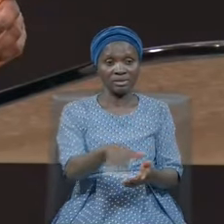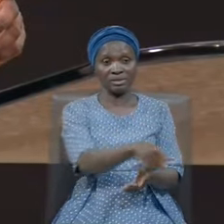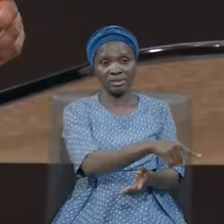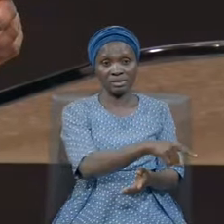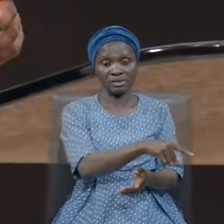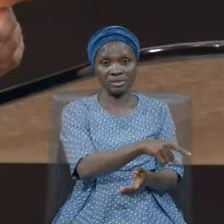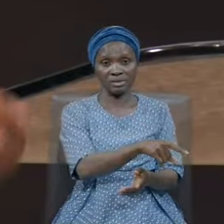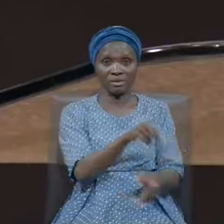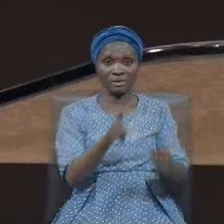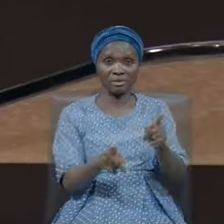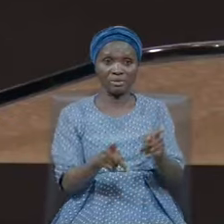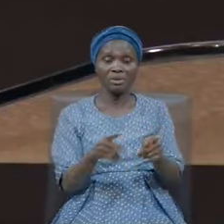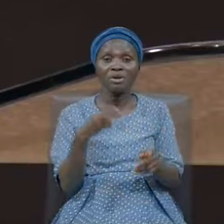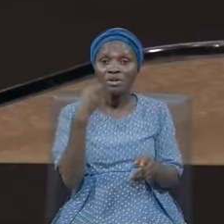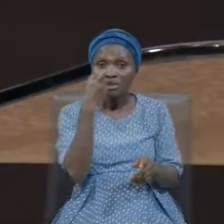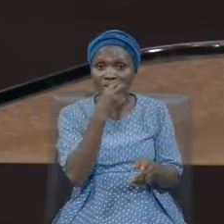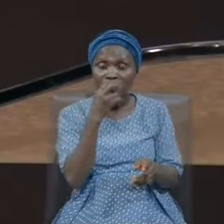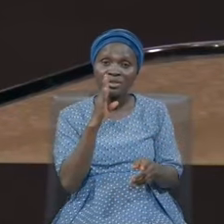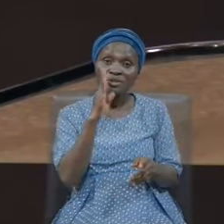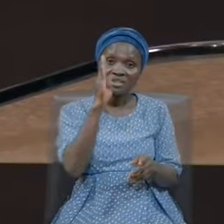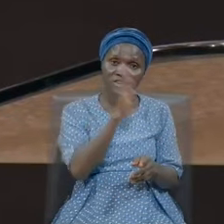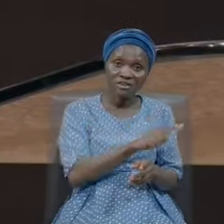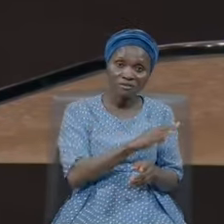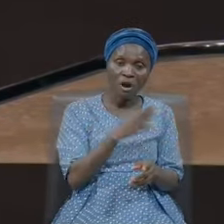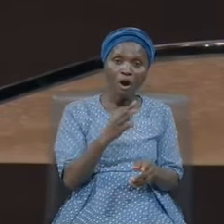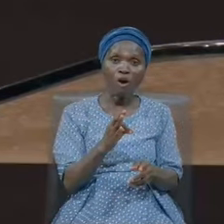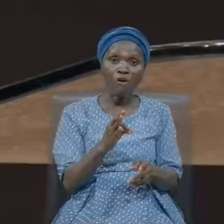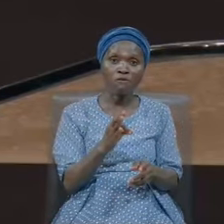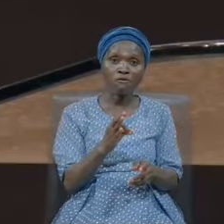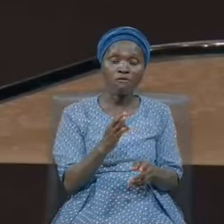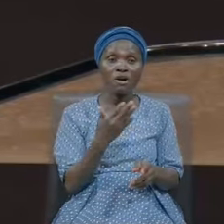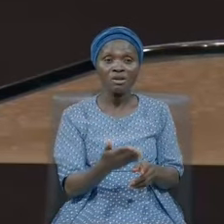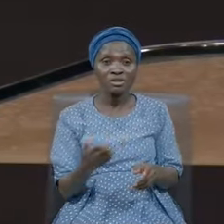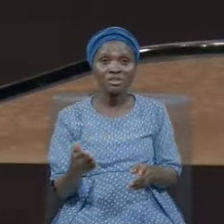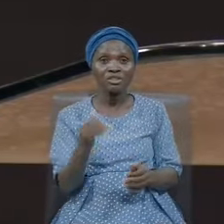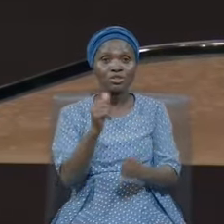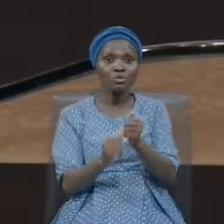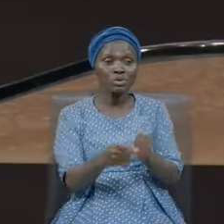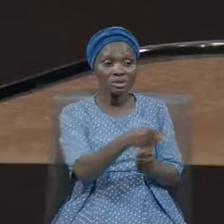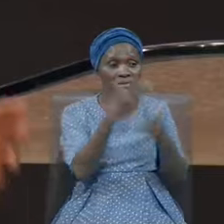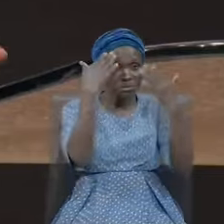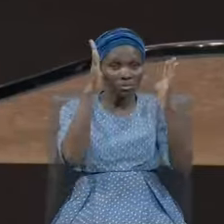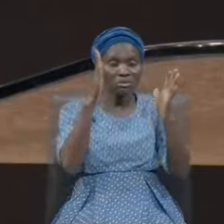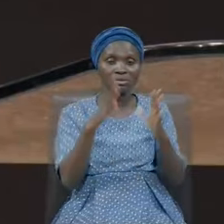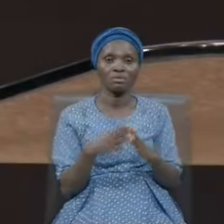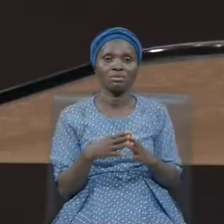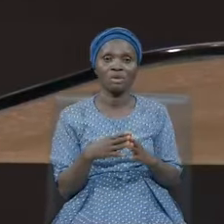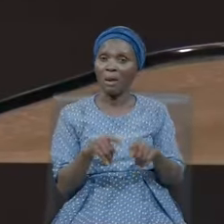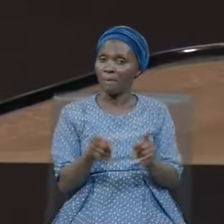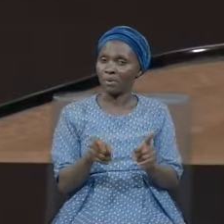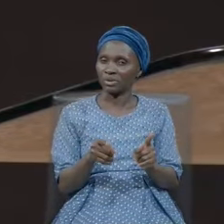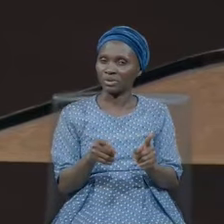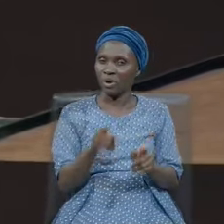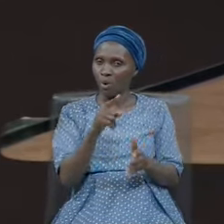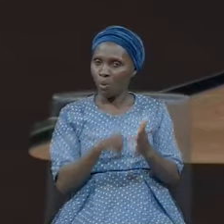ils parlent d'une manière injurieuse de ce qu'ils ignorent.